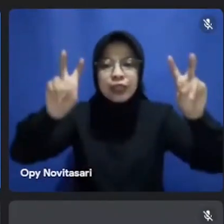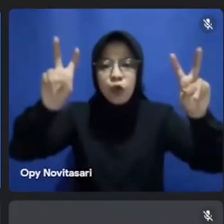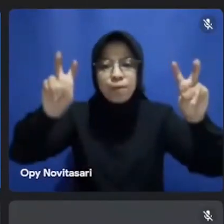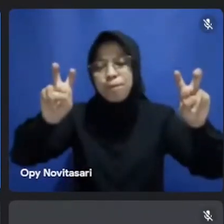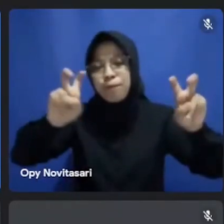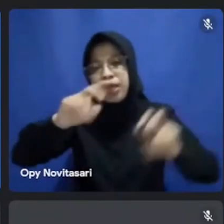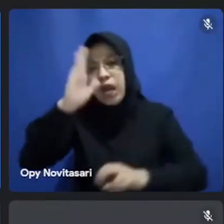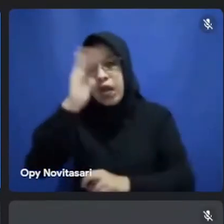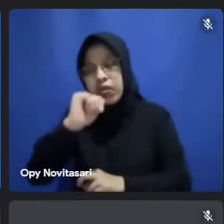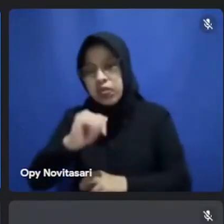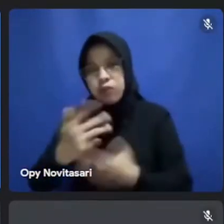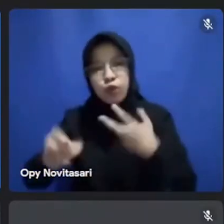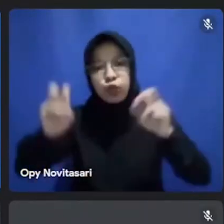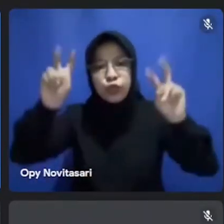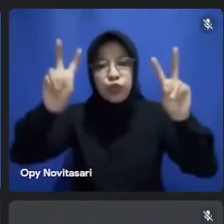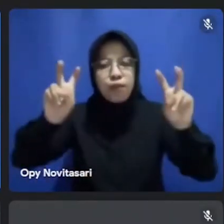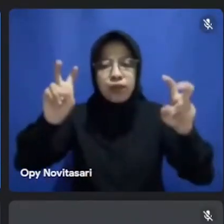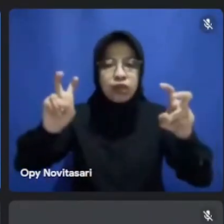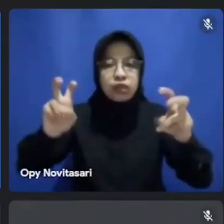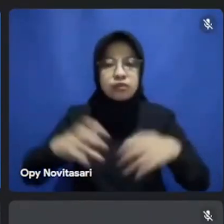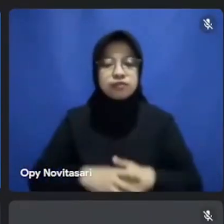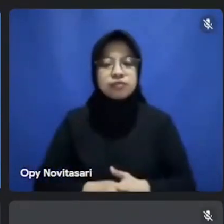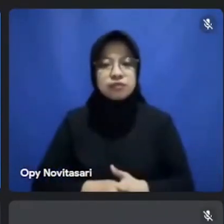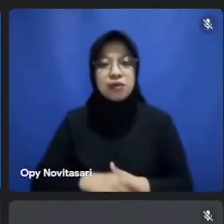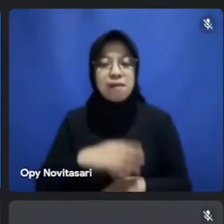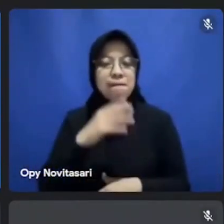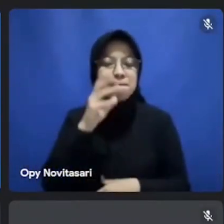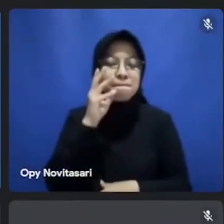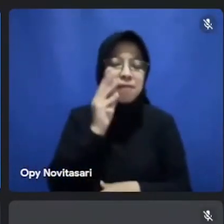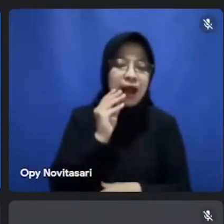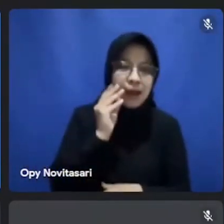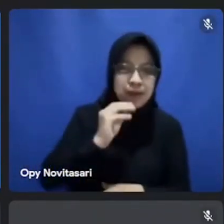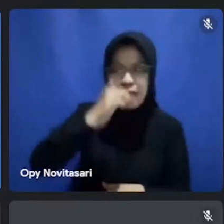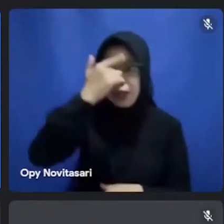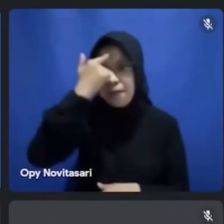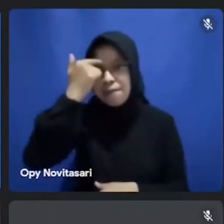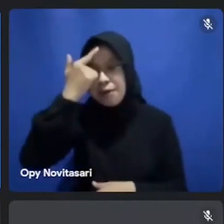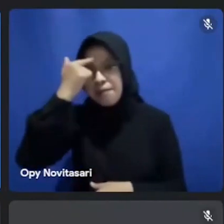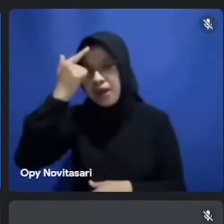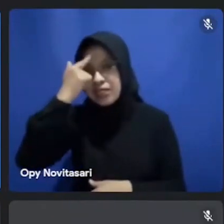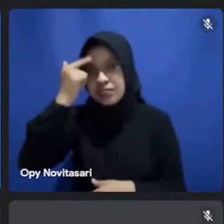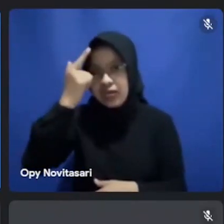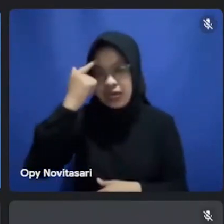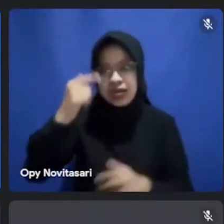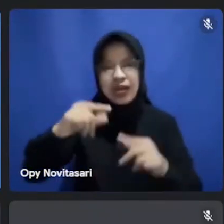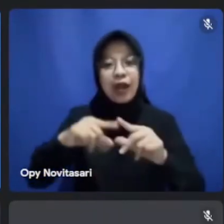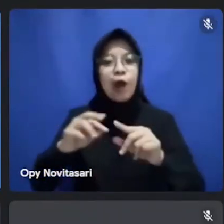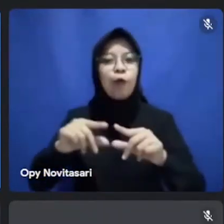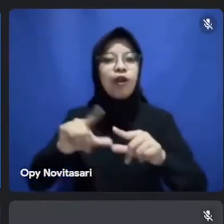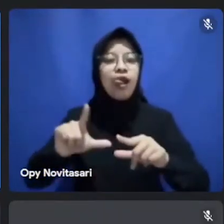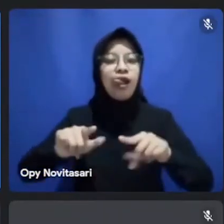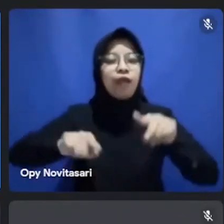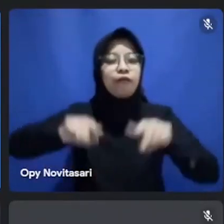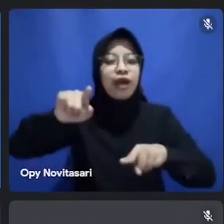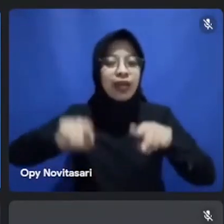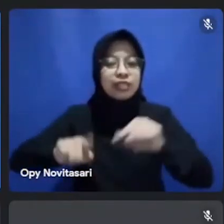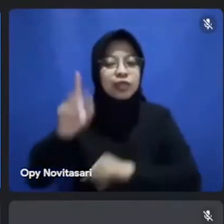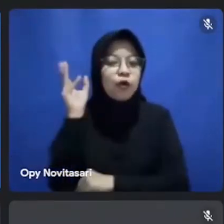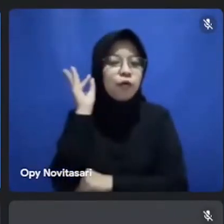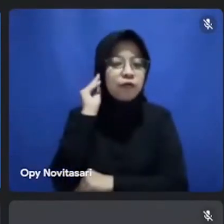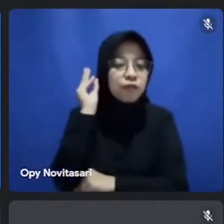kali ini eh future listening aural diversity atau keberagaman